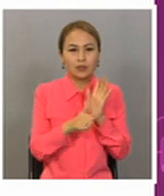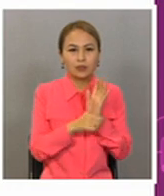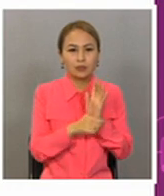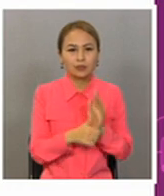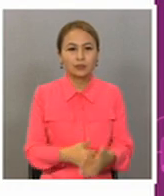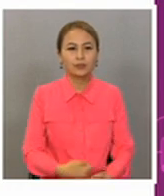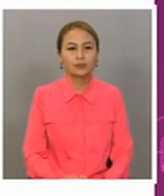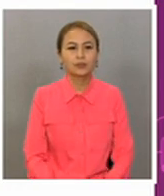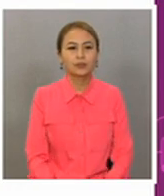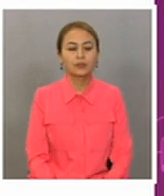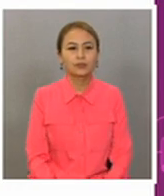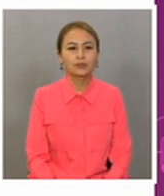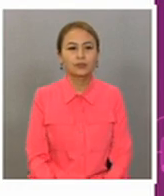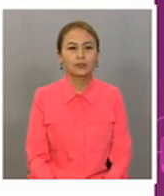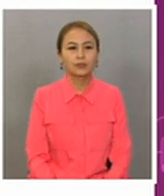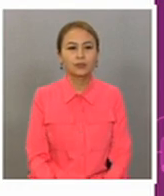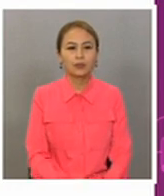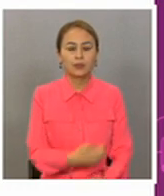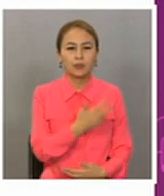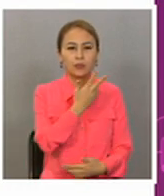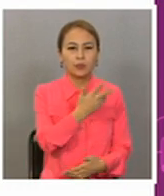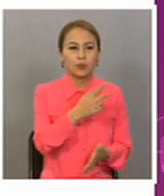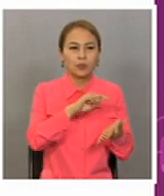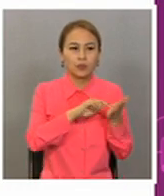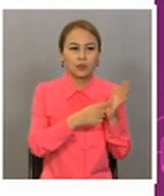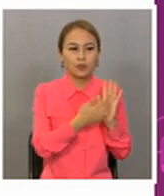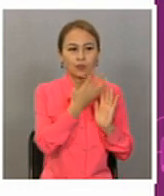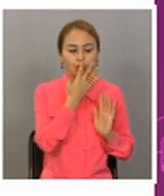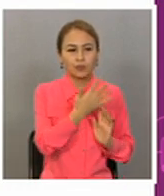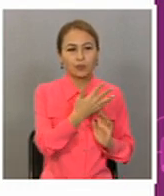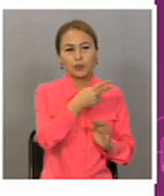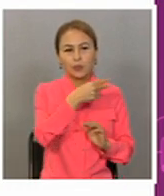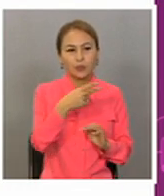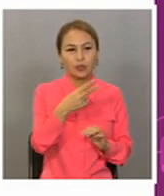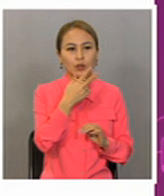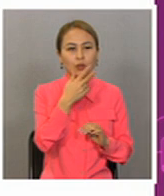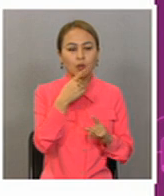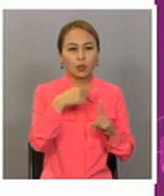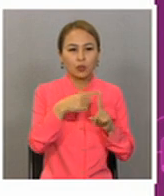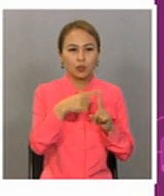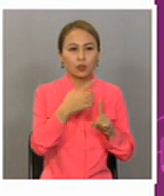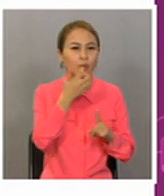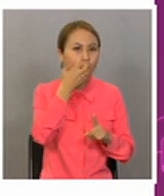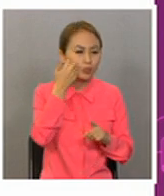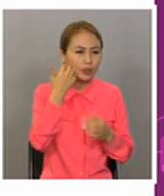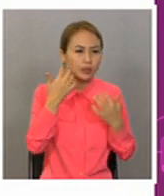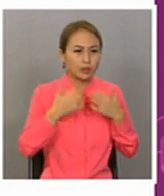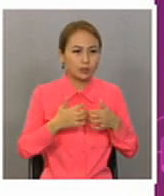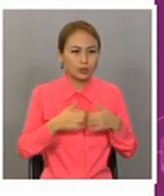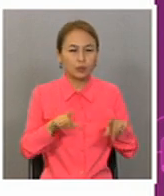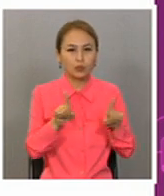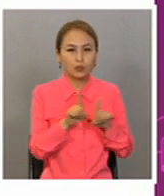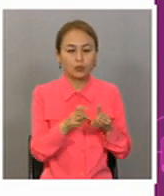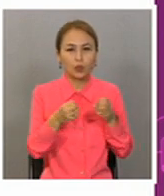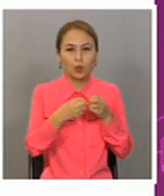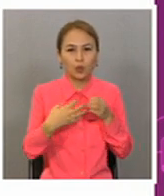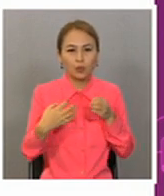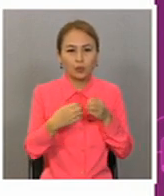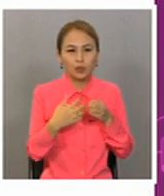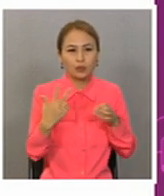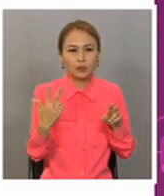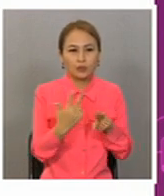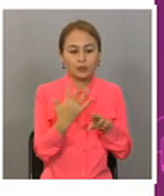66-ға тең. 3 және 5 сандарының көбейтіндісін қосудың көмегімен есептеу үшін 3 санын 5